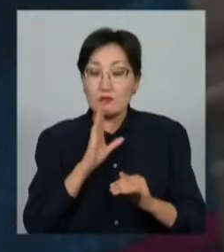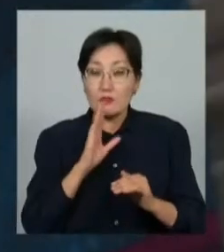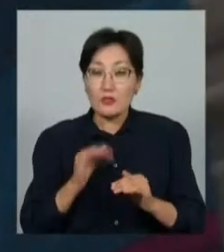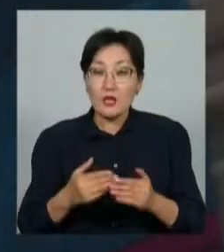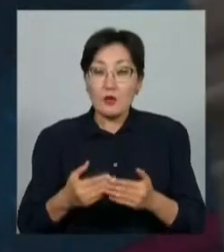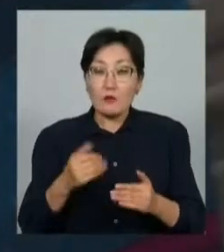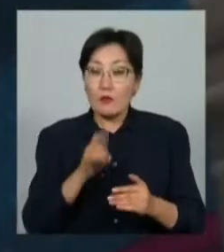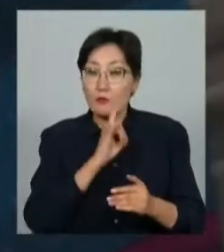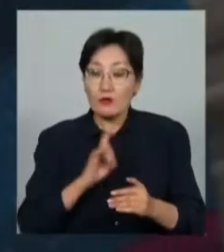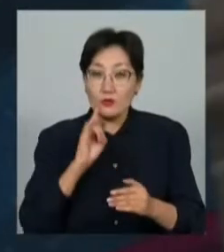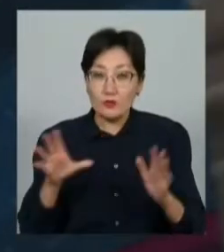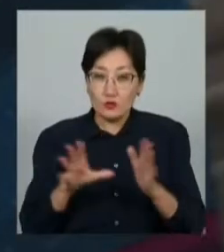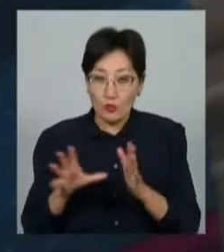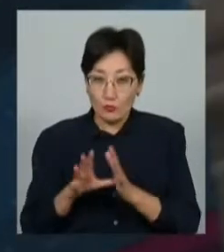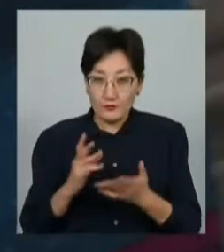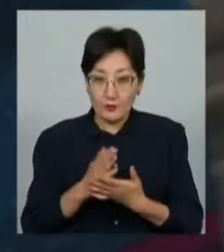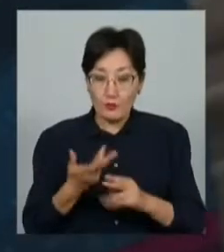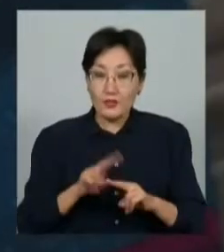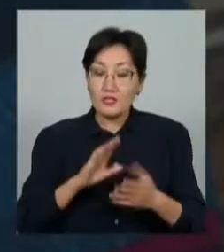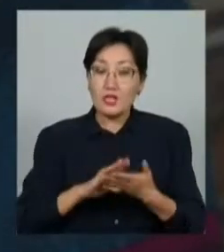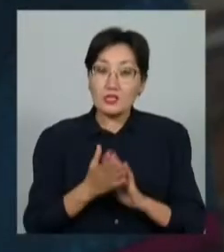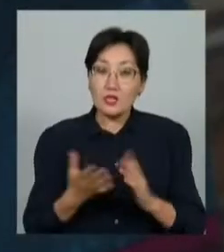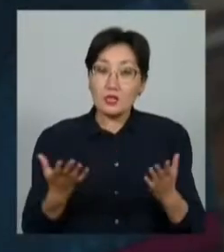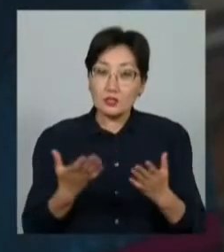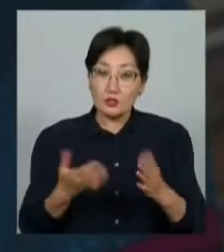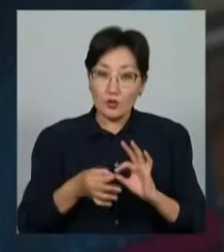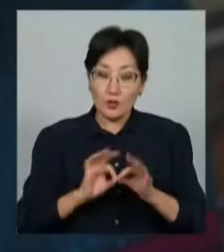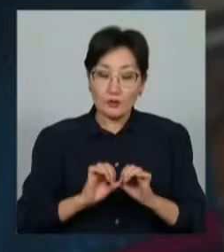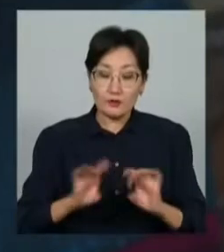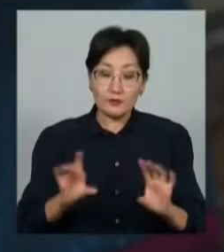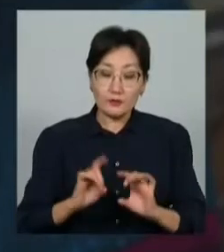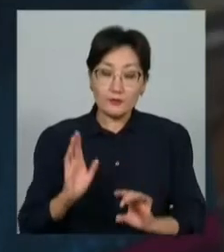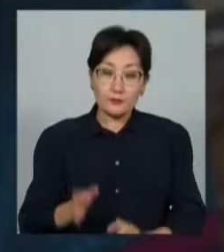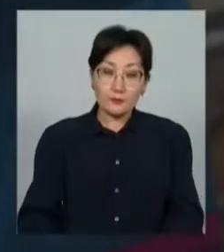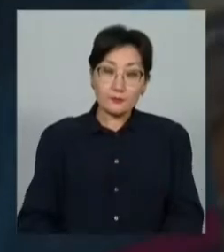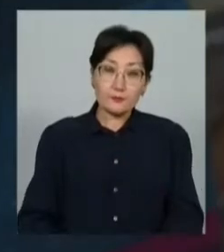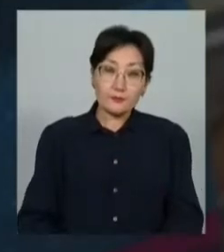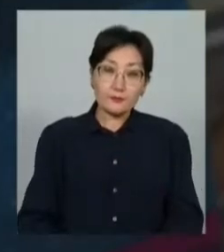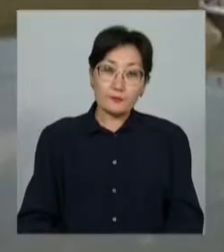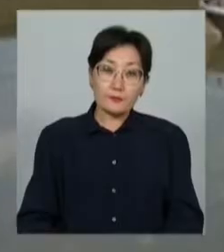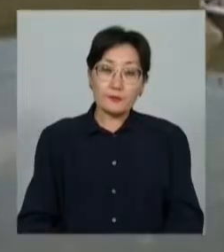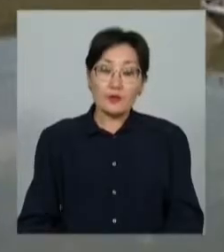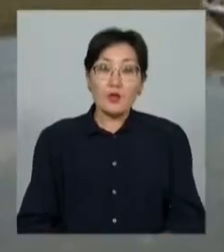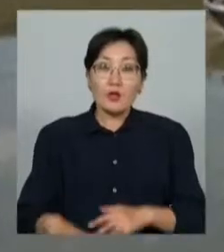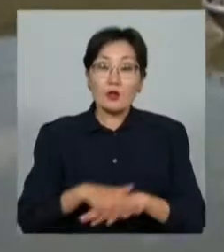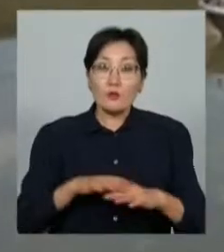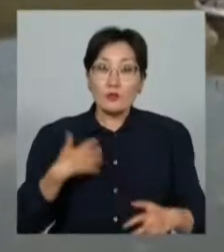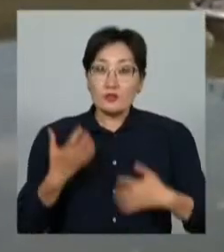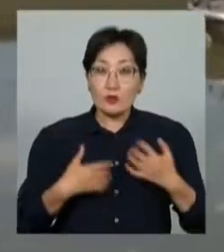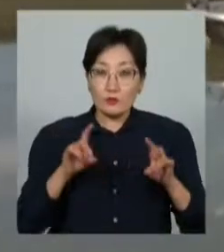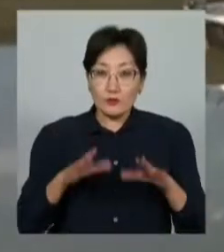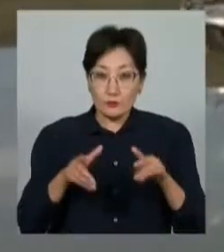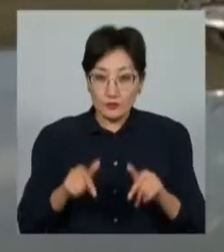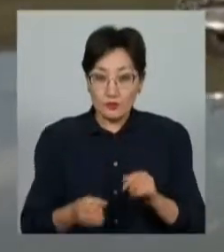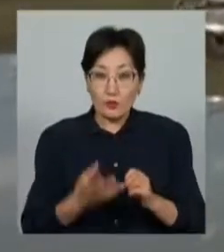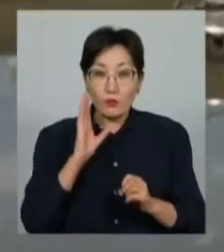қызды артынша анасын тоғырған. Қазір олардың жағдайы қалай? Ұлағат арғын айтады. Көпшілікті алаңдатқан оқиға дәл